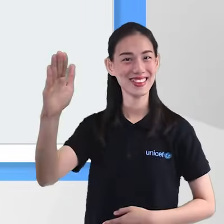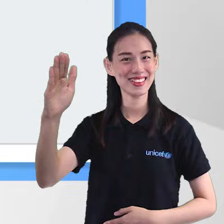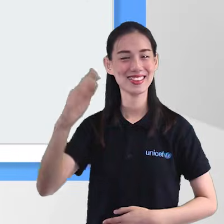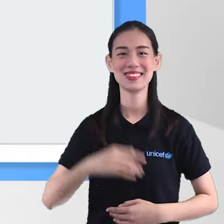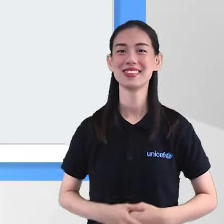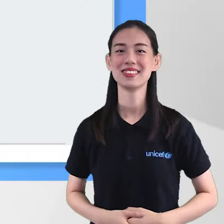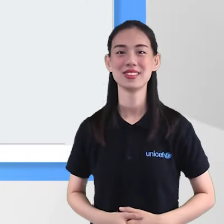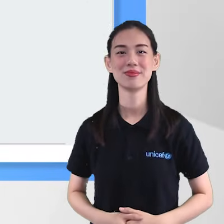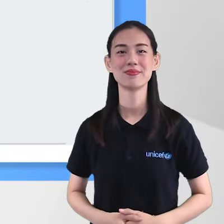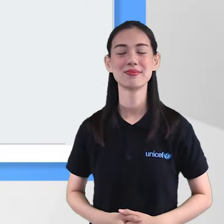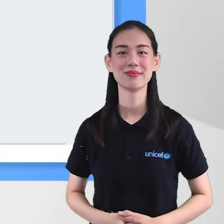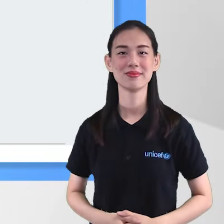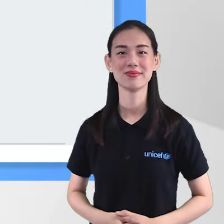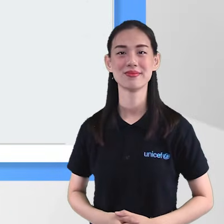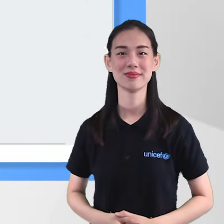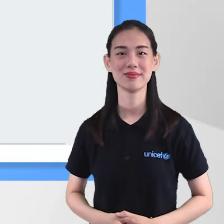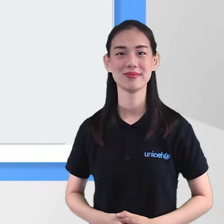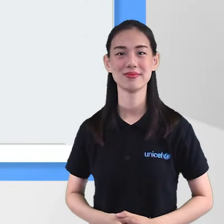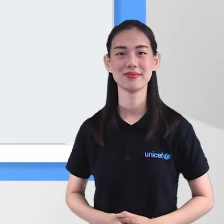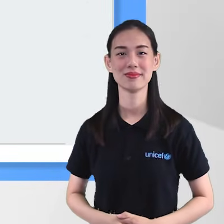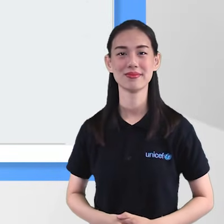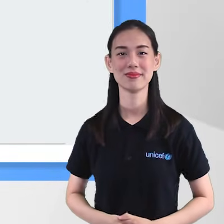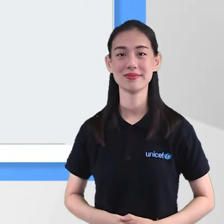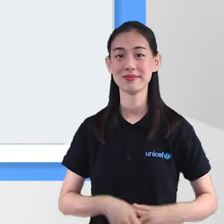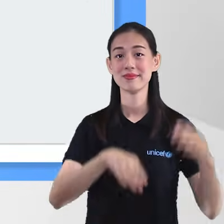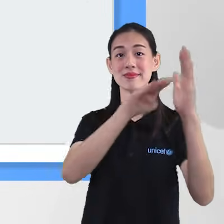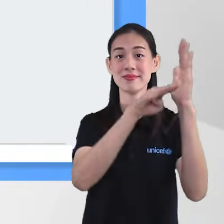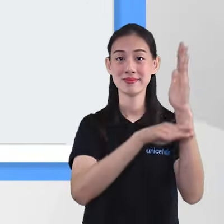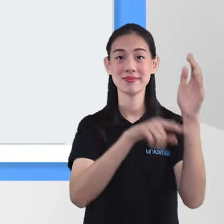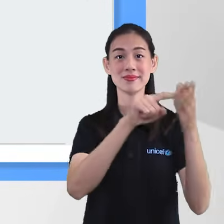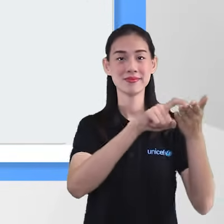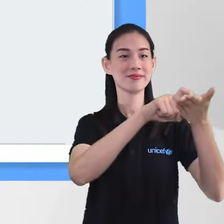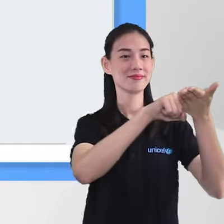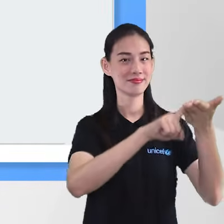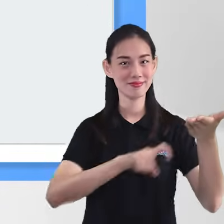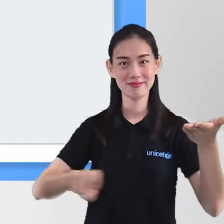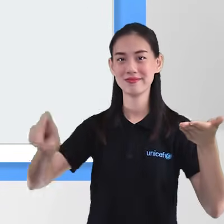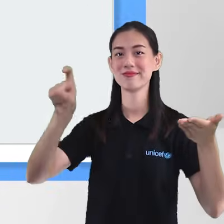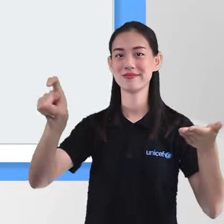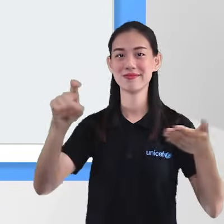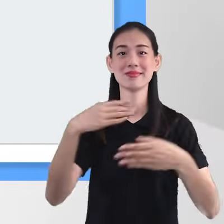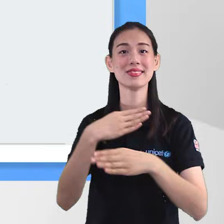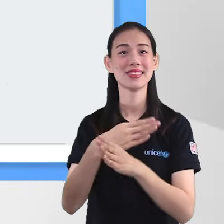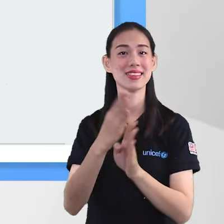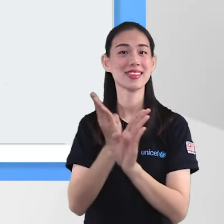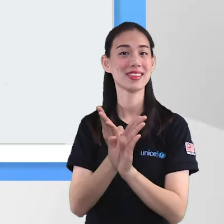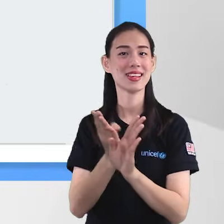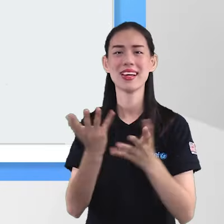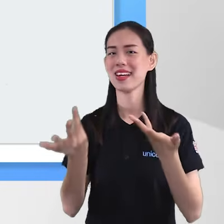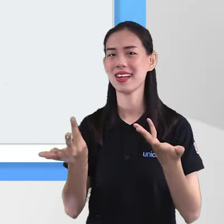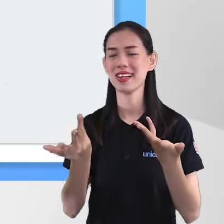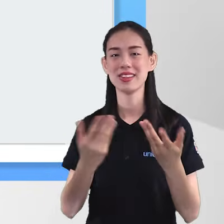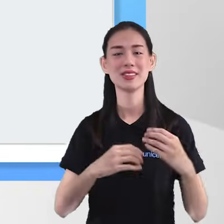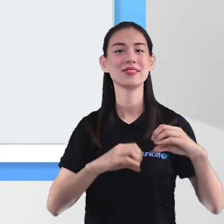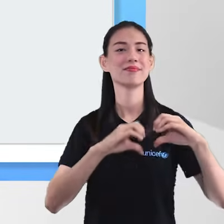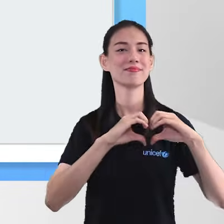mesej di sini untuk dipaparkan pada papan Microbit. Anda boleh susun di mana-mana sahaja blok forever pada zone atau cara